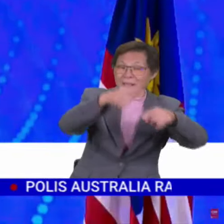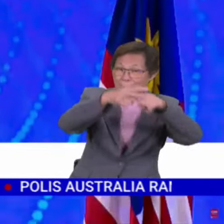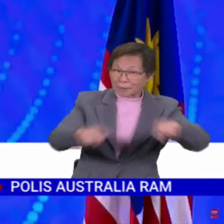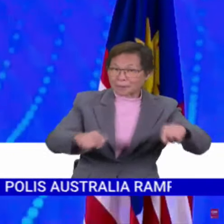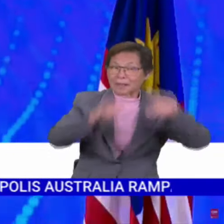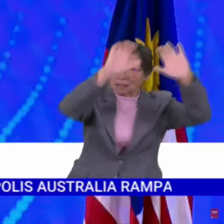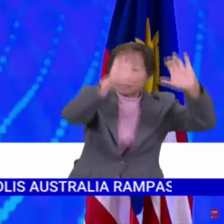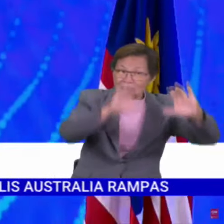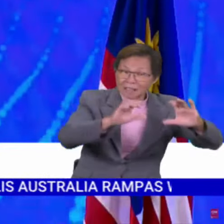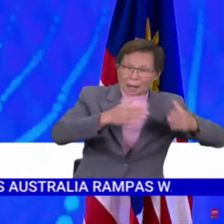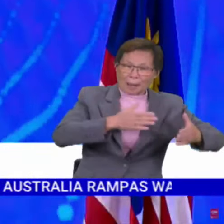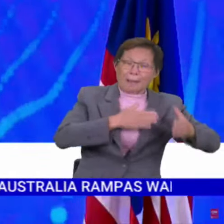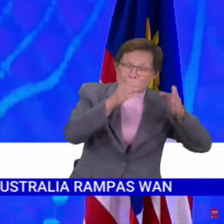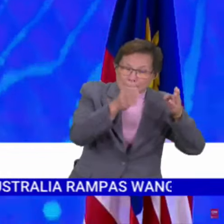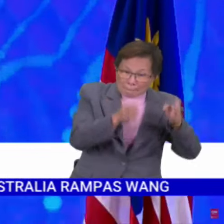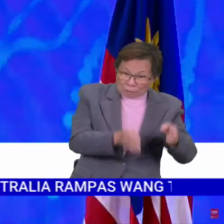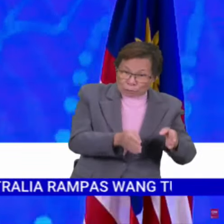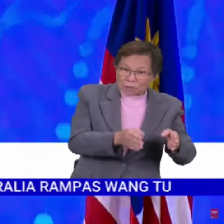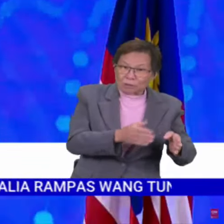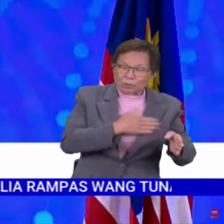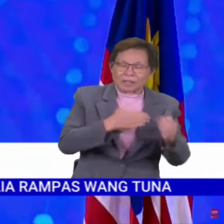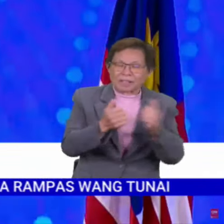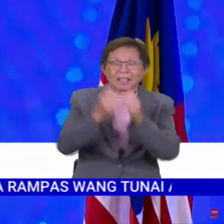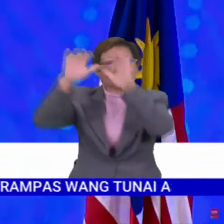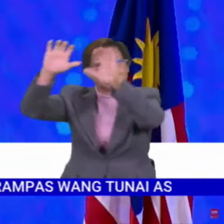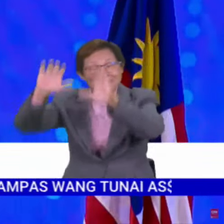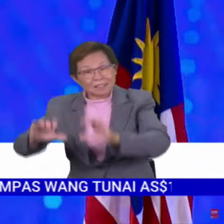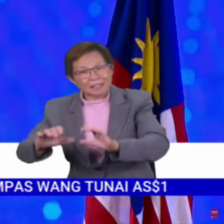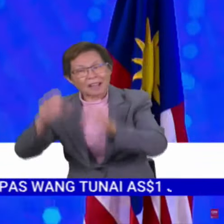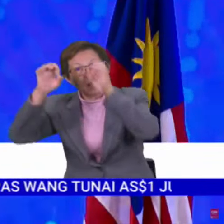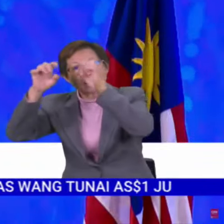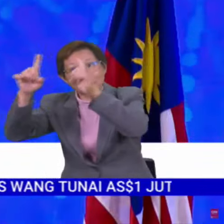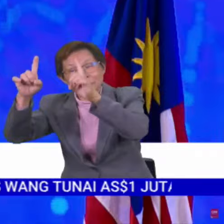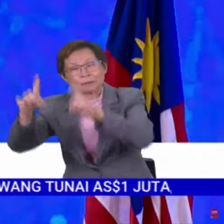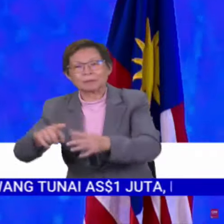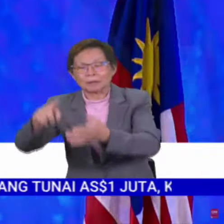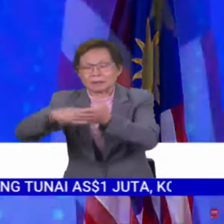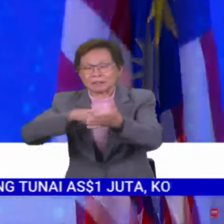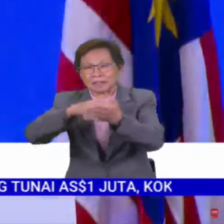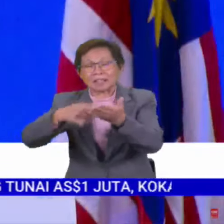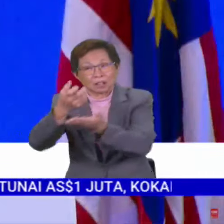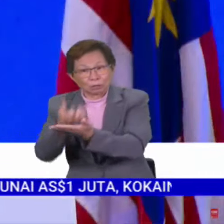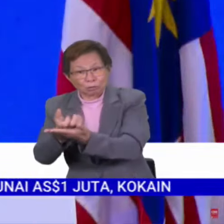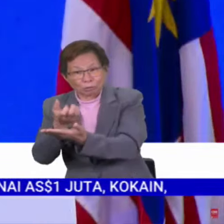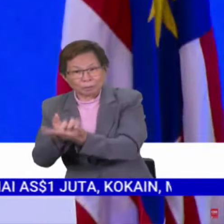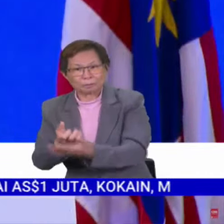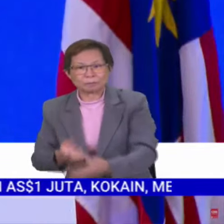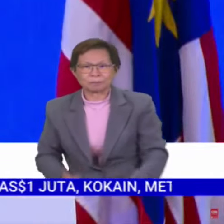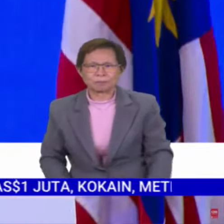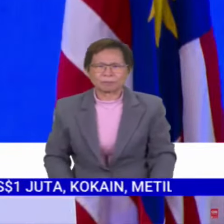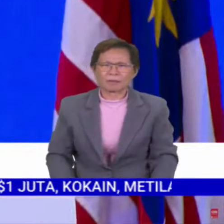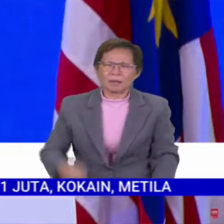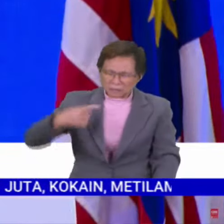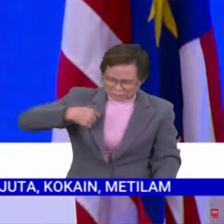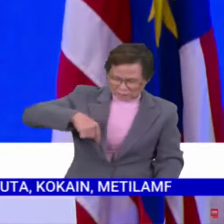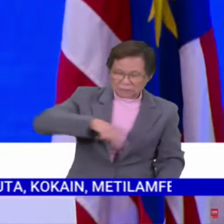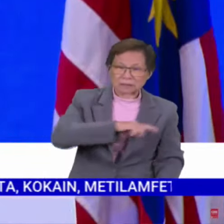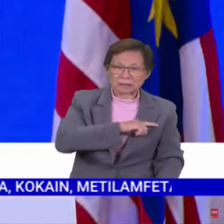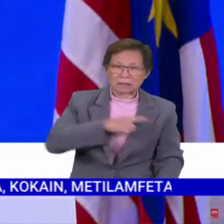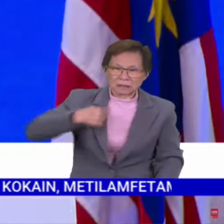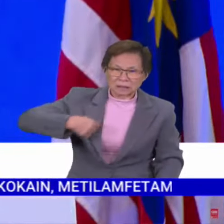pendekatan manusiawi dengan pendekatan yang lebih akademik dan kritis ekonomi. Sementara kita